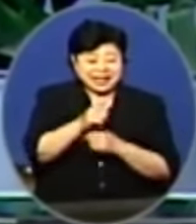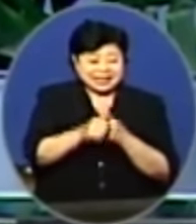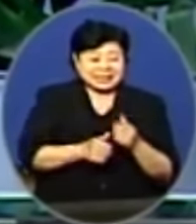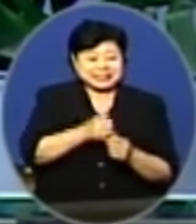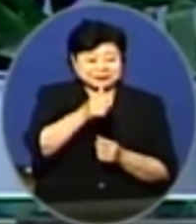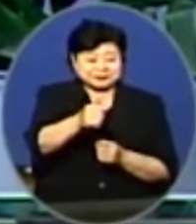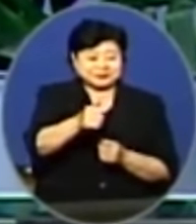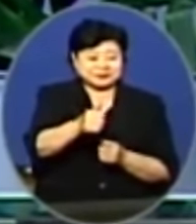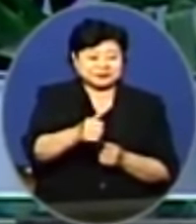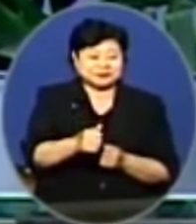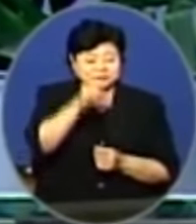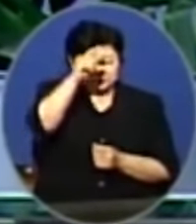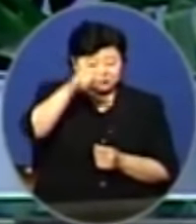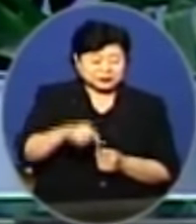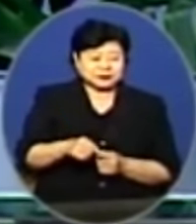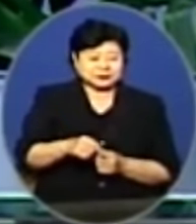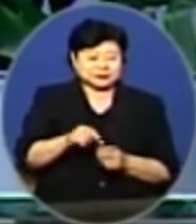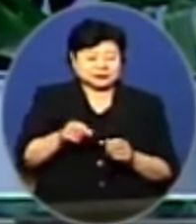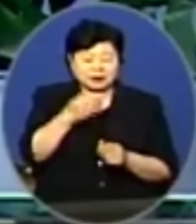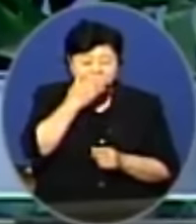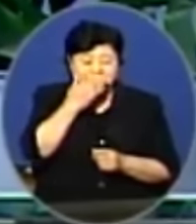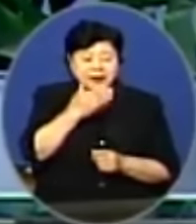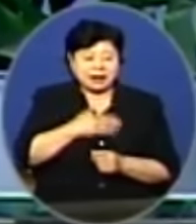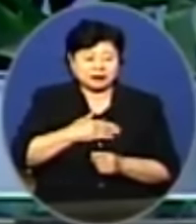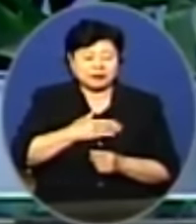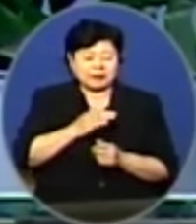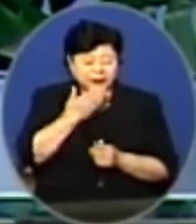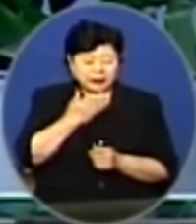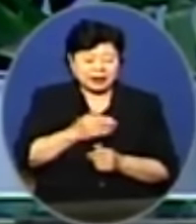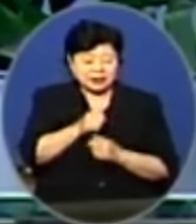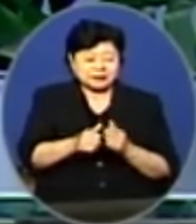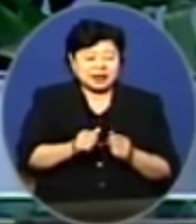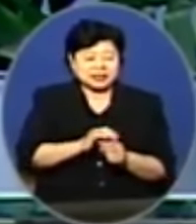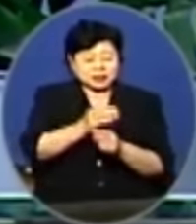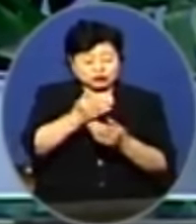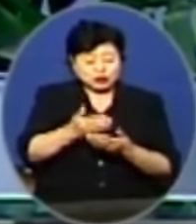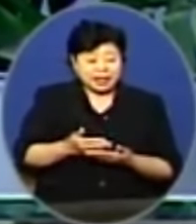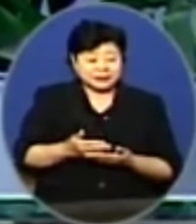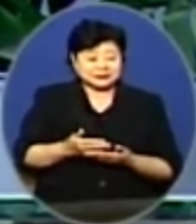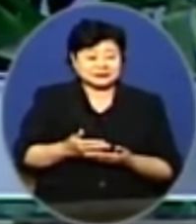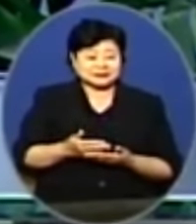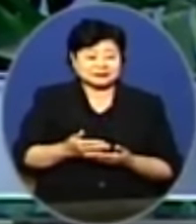하나님은 전지전능 무소부재하시다. 하나님은 나를 사랑하신다.